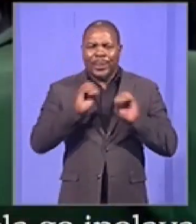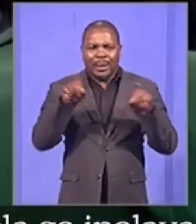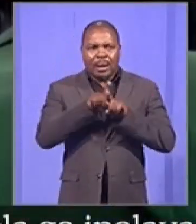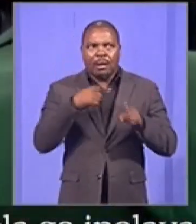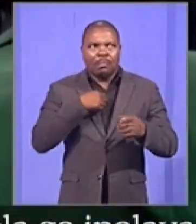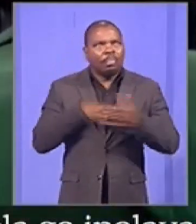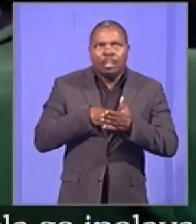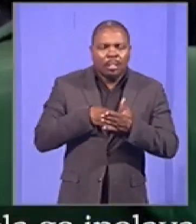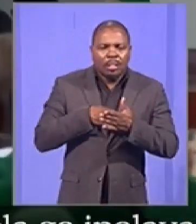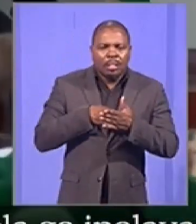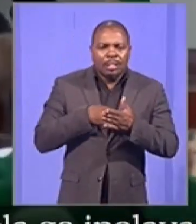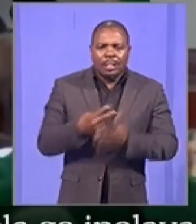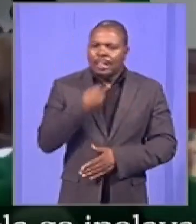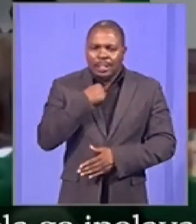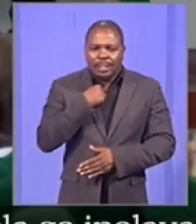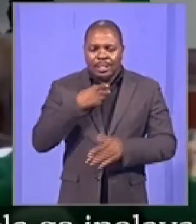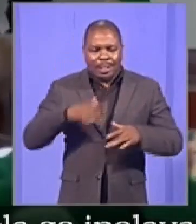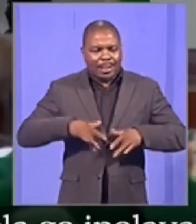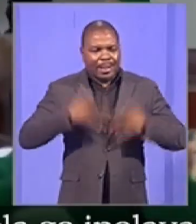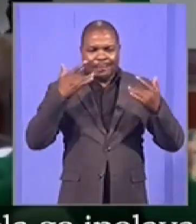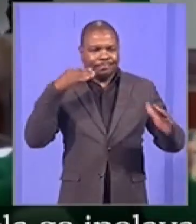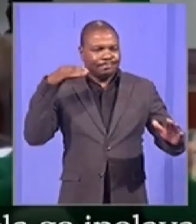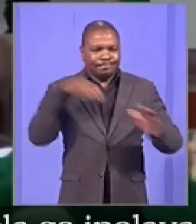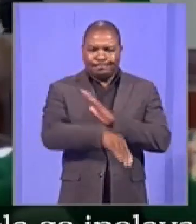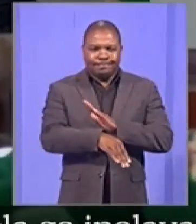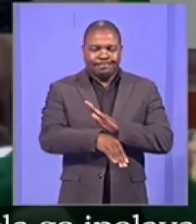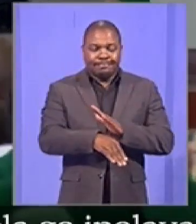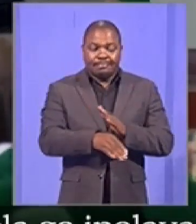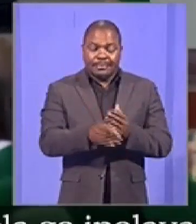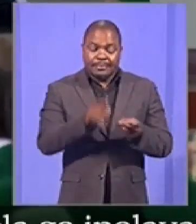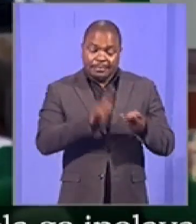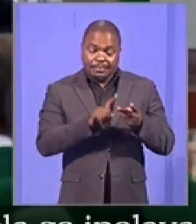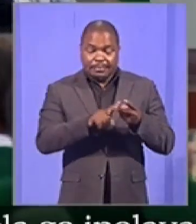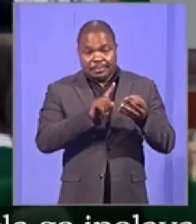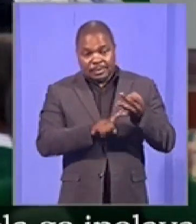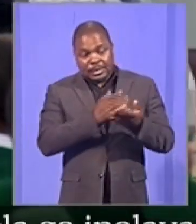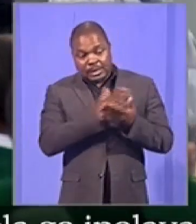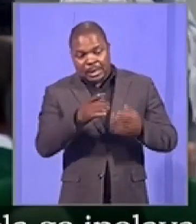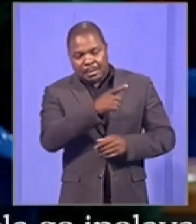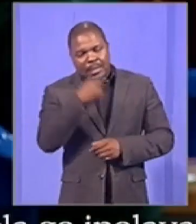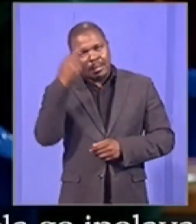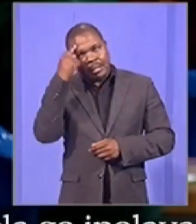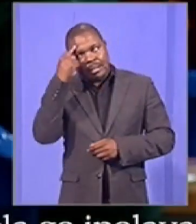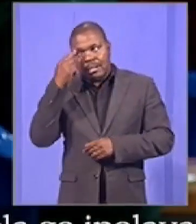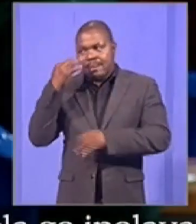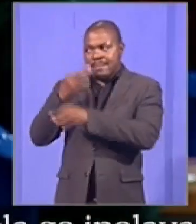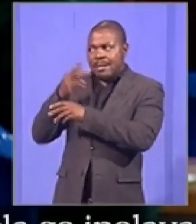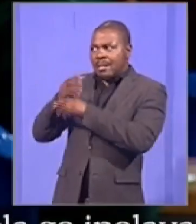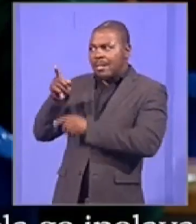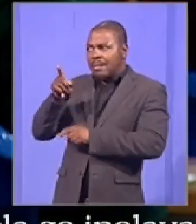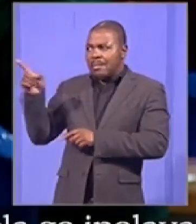stuck, bophelo ba bona bo tlo fela mo bo leng mo teng. Mo gong ke bana ba naganang gore batsadi ba bona, batho ba phelang le bona,